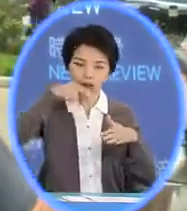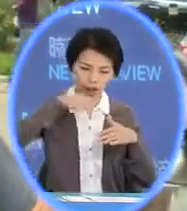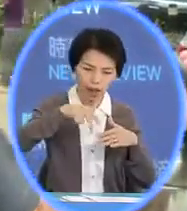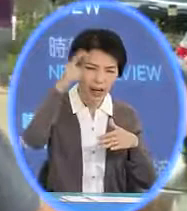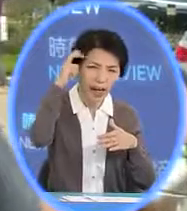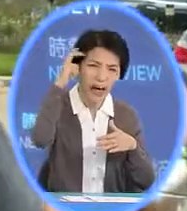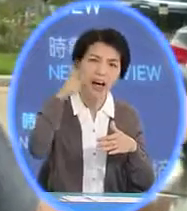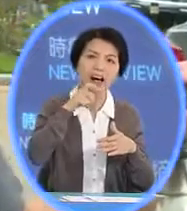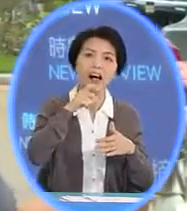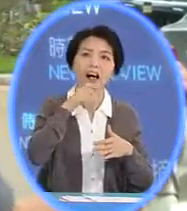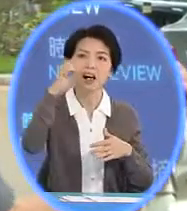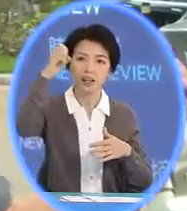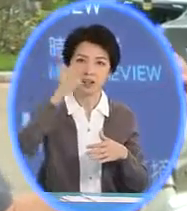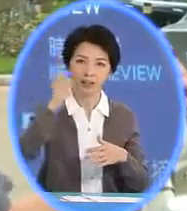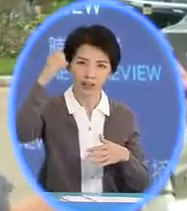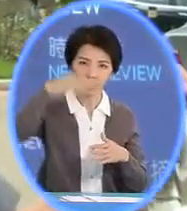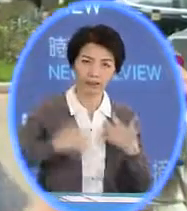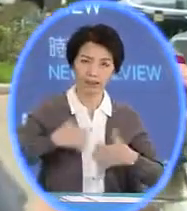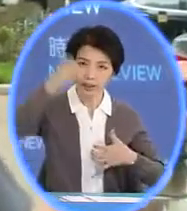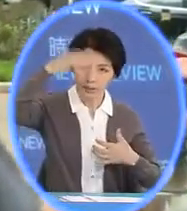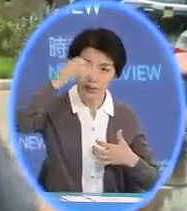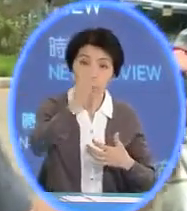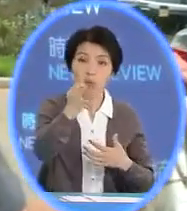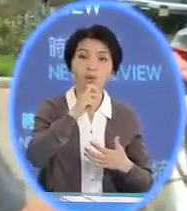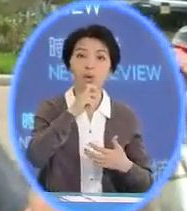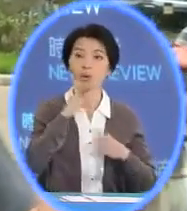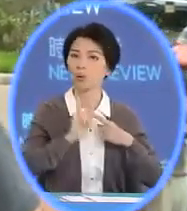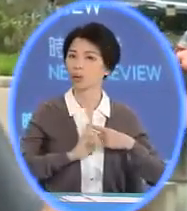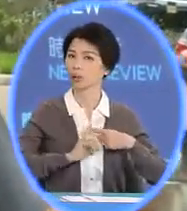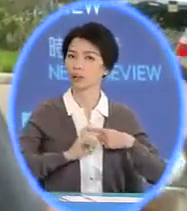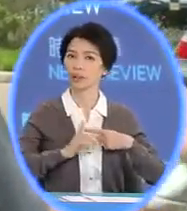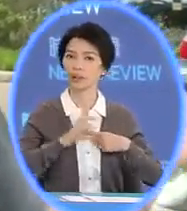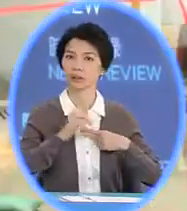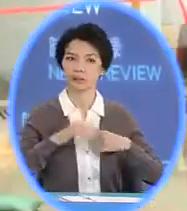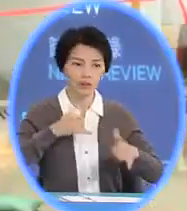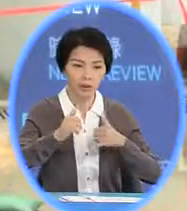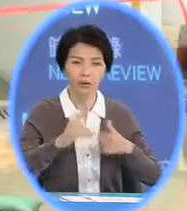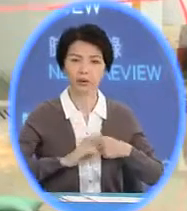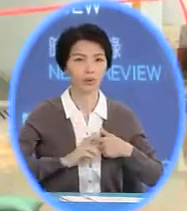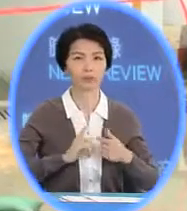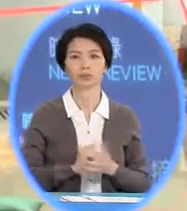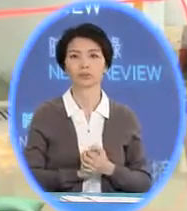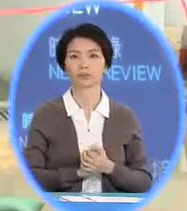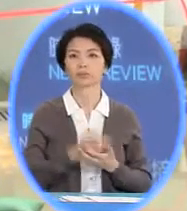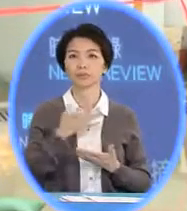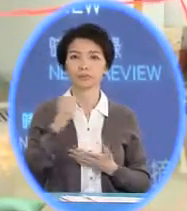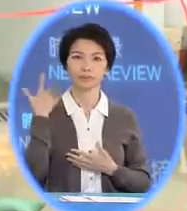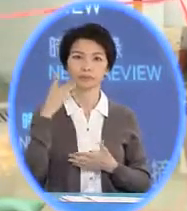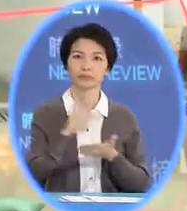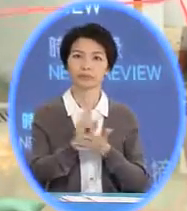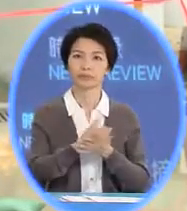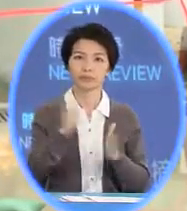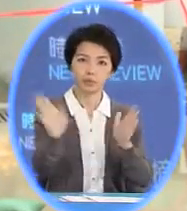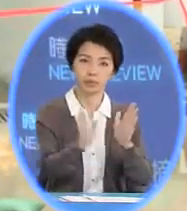片，连 emergency light 都冇啊！呢个好大 problem 啊！有咩事呢？啲人走唔到啊！ 旧年天鸽吹袭期